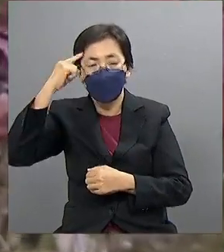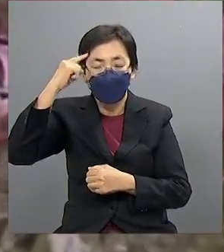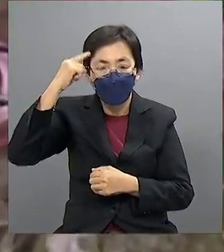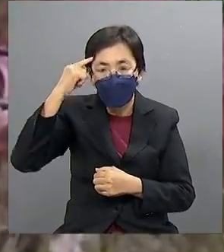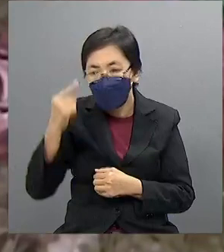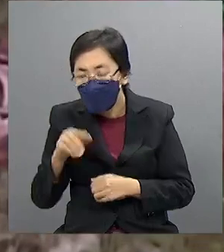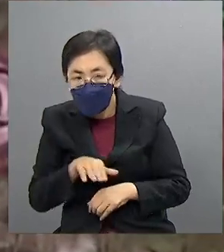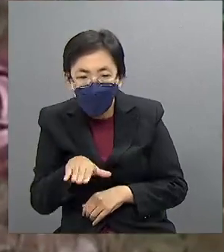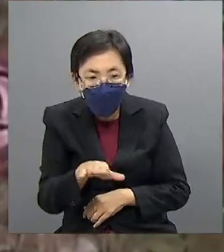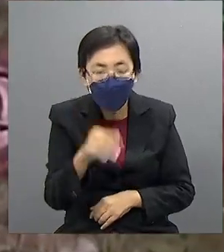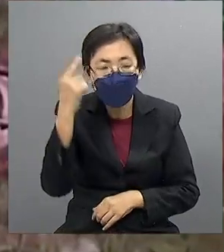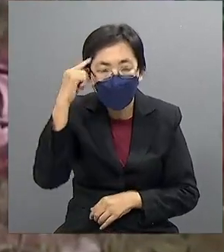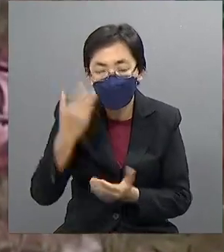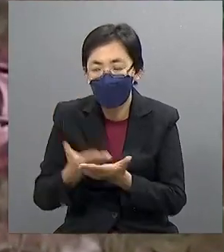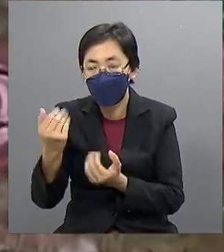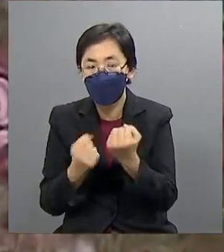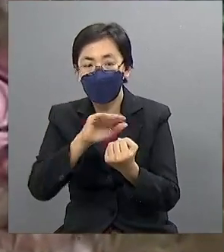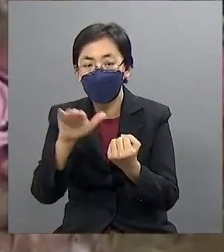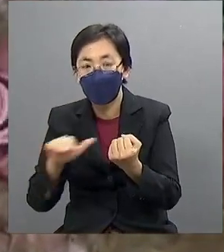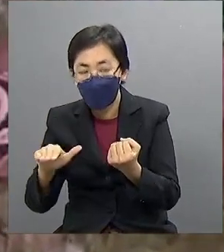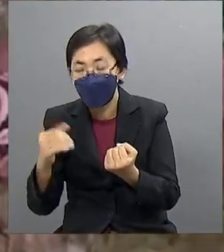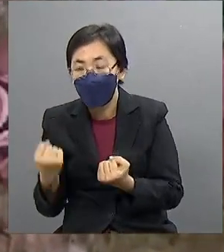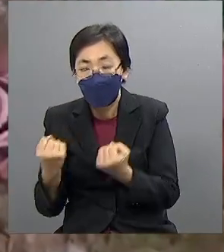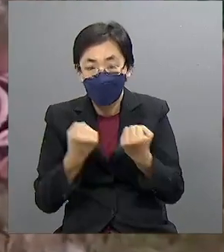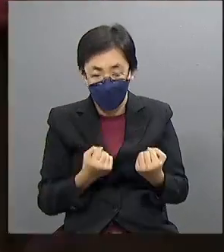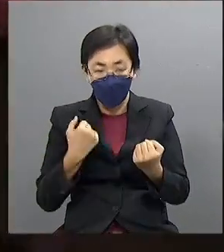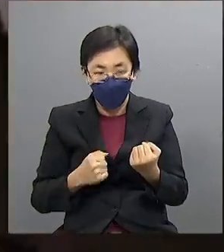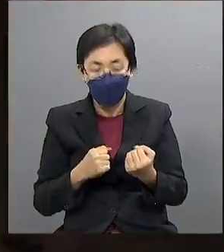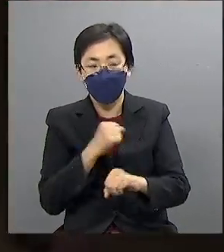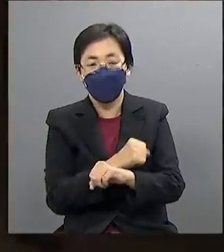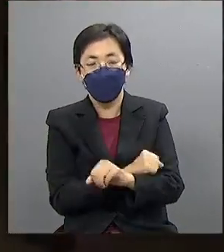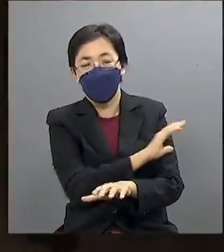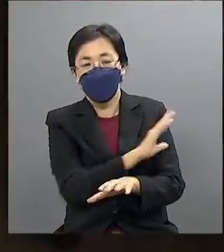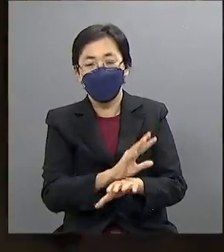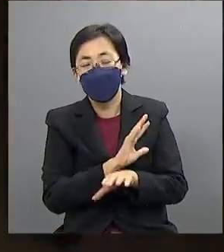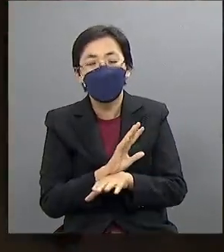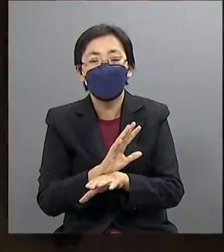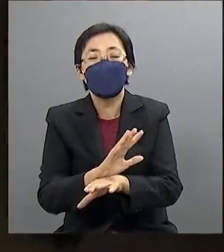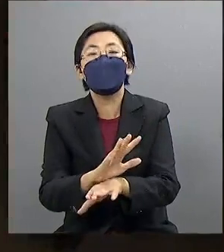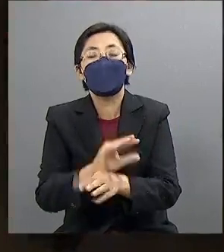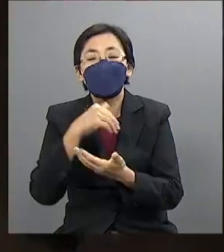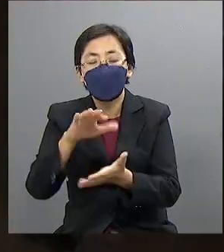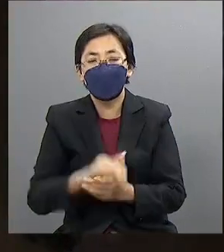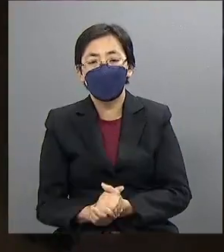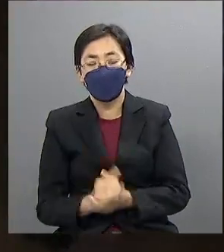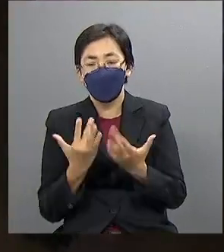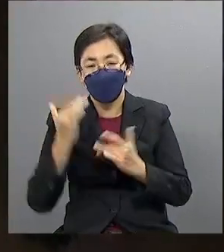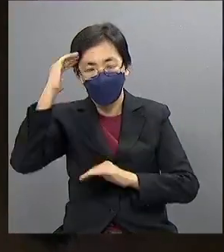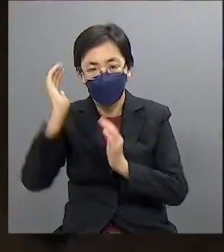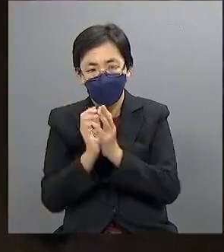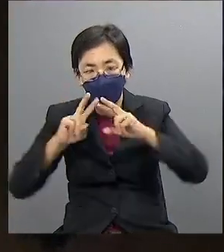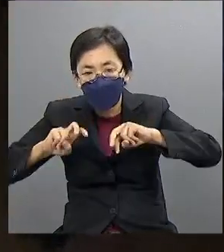ไปซื้อรถกระบะมาใช้ลักลอบมีรายงานเป็นการเฉพาะเจ้าหน้าที่อยู่ระหว่างการตรวจสอบขยายผลนะคะคาดว่า